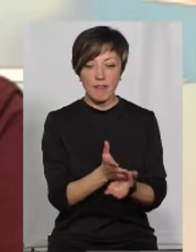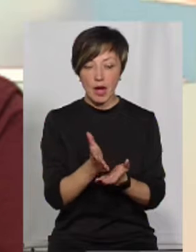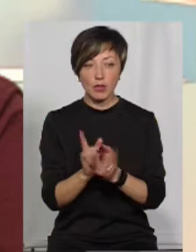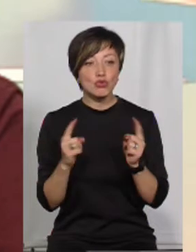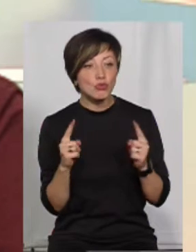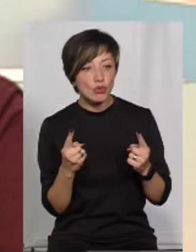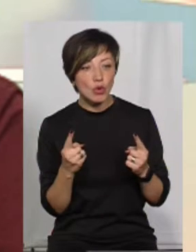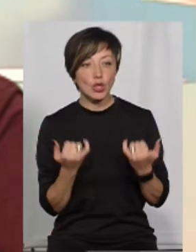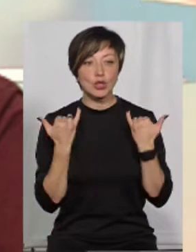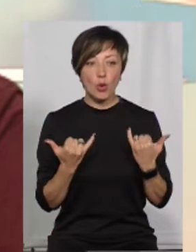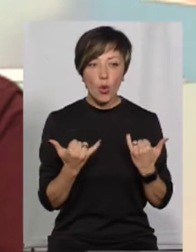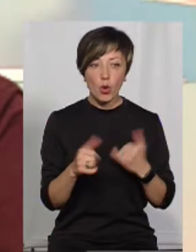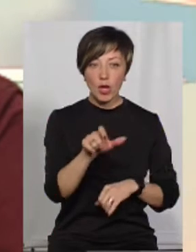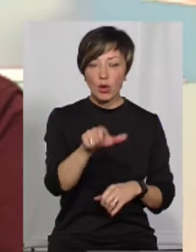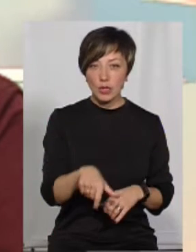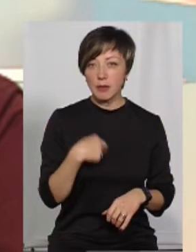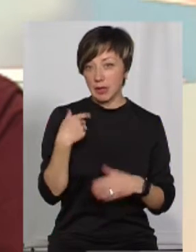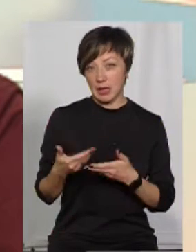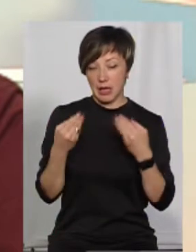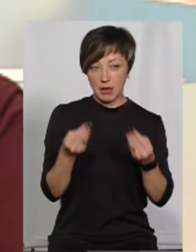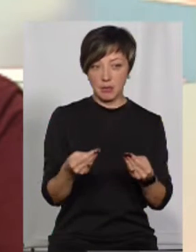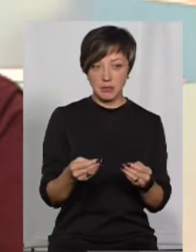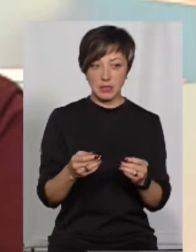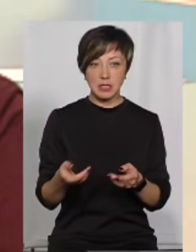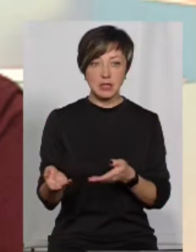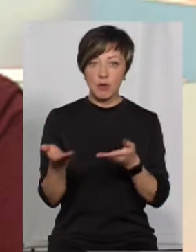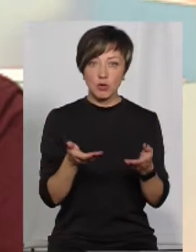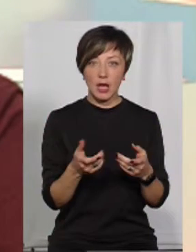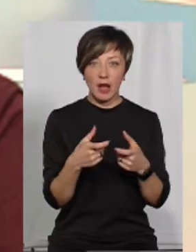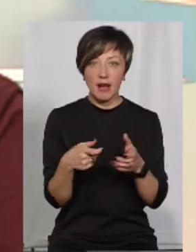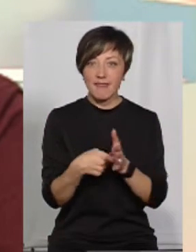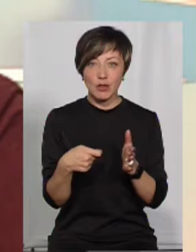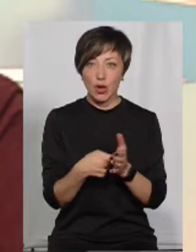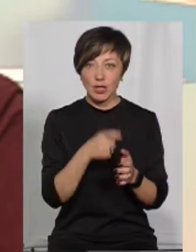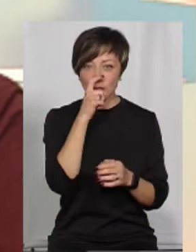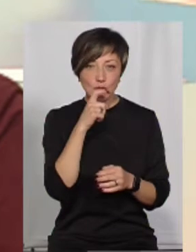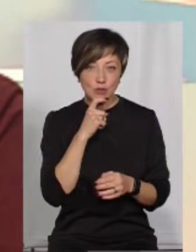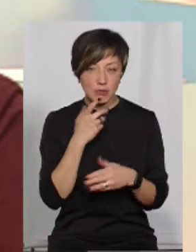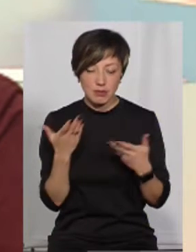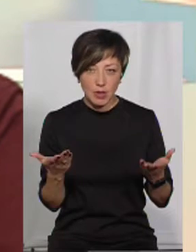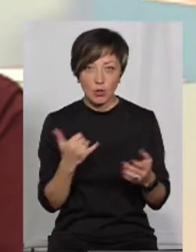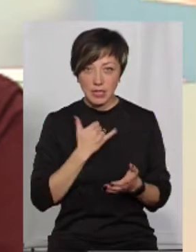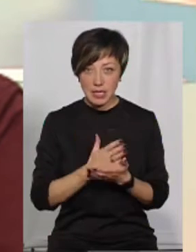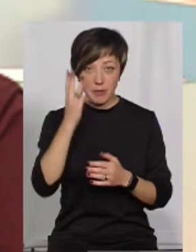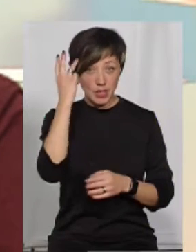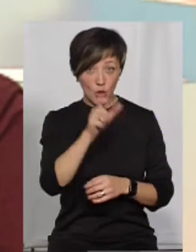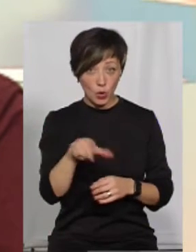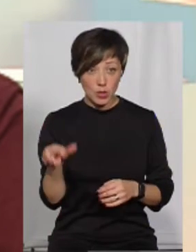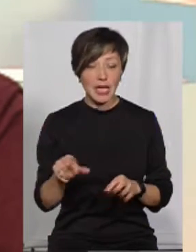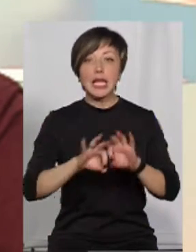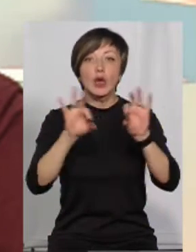варіантами. Чому? Тому що сьогодні людина, ми й даємо запрошення, вона квиток не купує, вона навіть не розуміє, що таке театр, він пливає. У нас є в Хмельницькому люди,